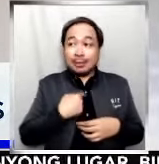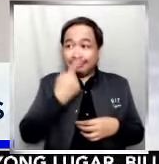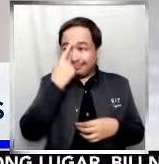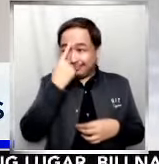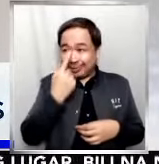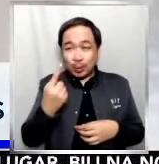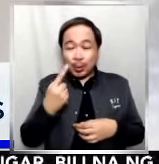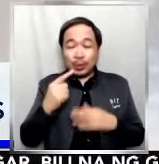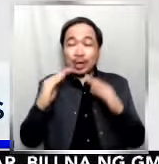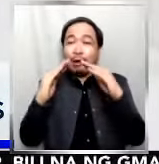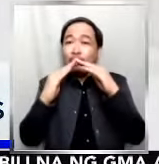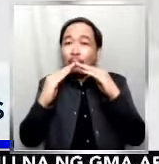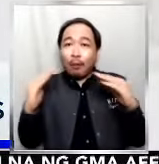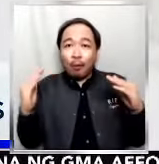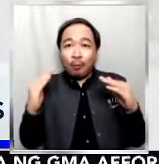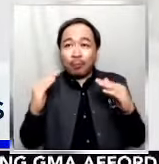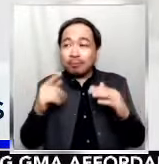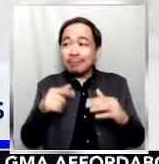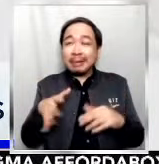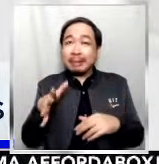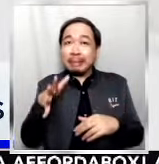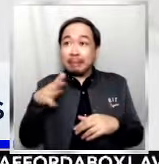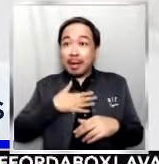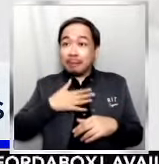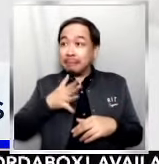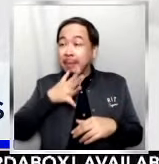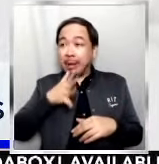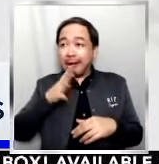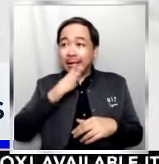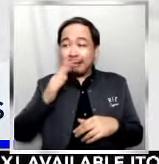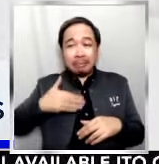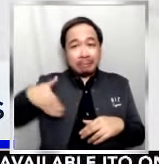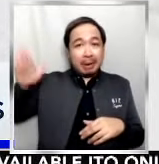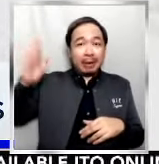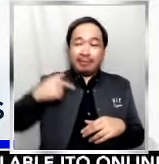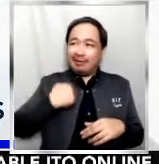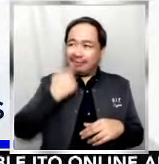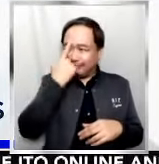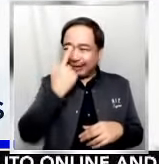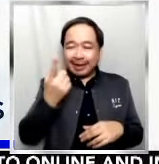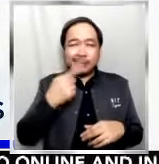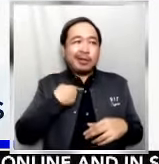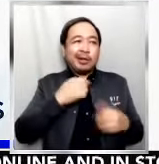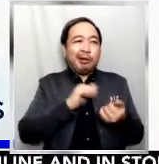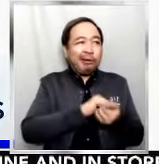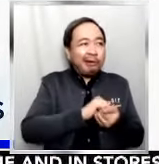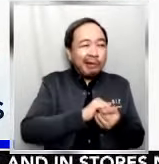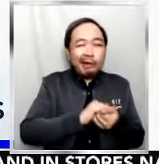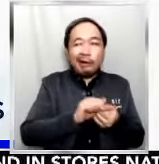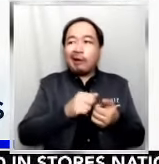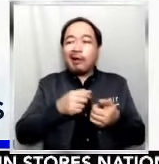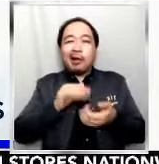yung reality. Ako na lahat. Lalaba, luto, linis ng bahay, alaga sa baby. So,